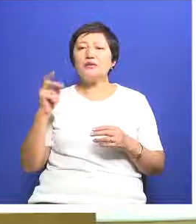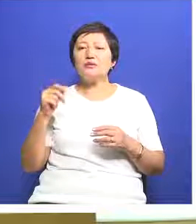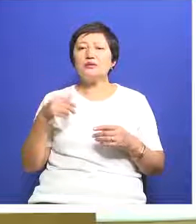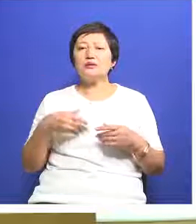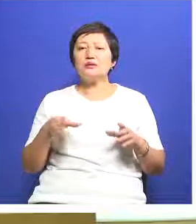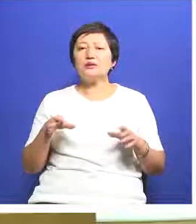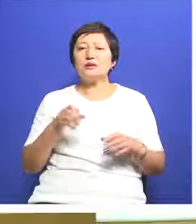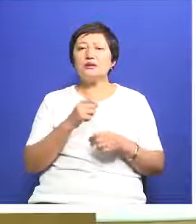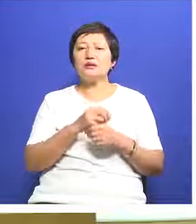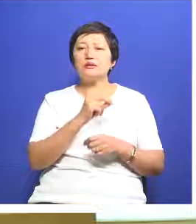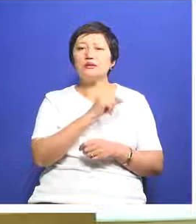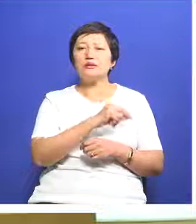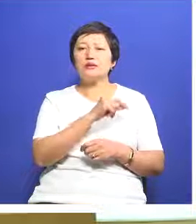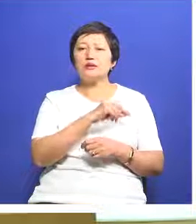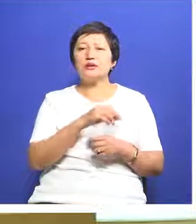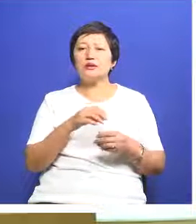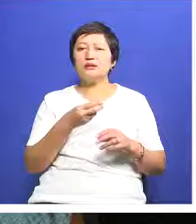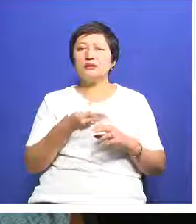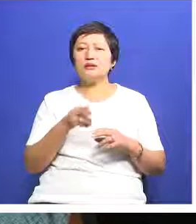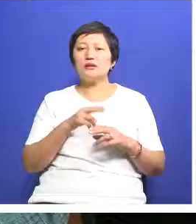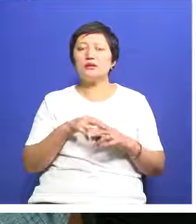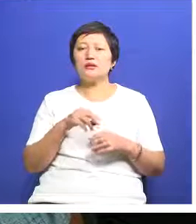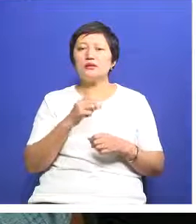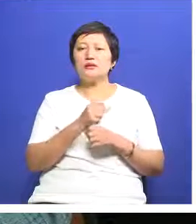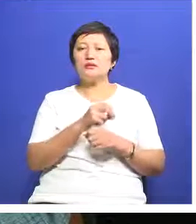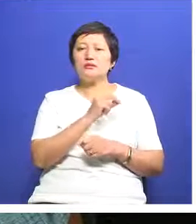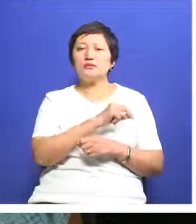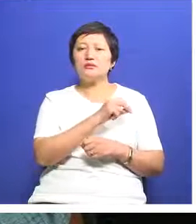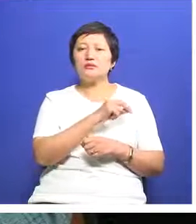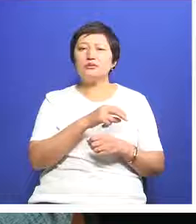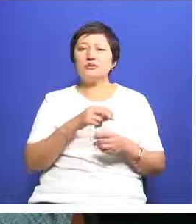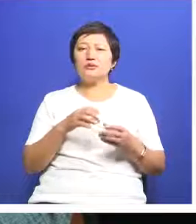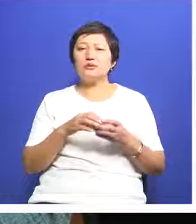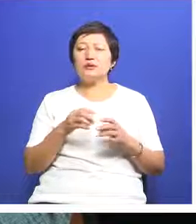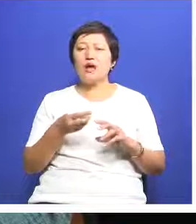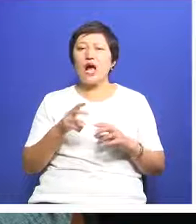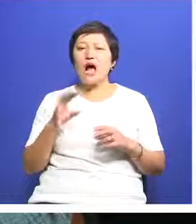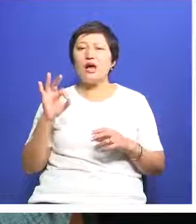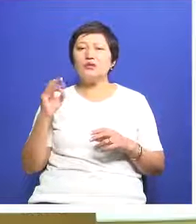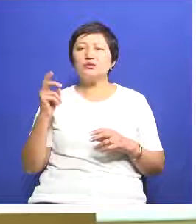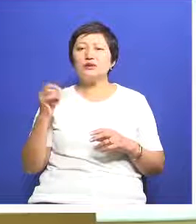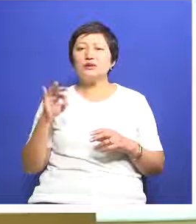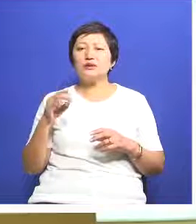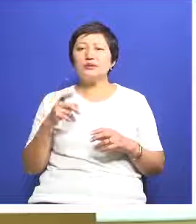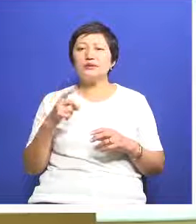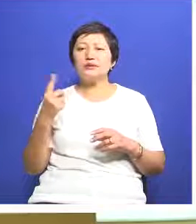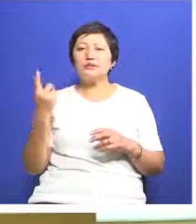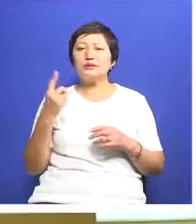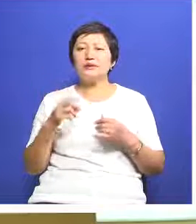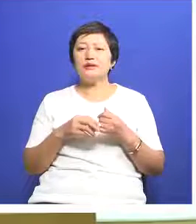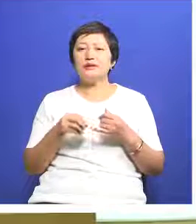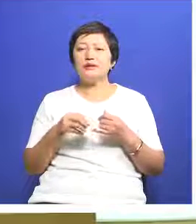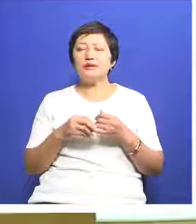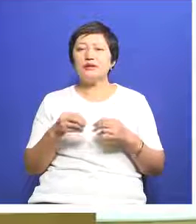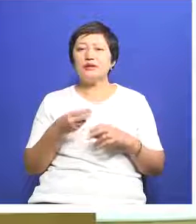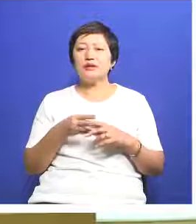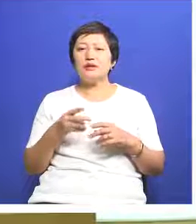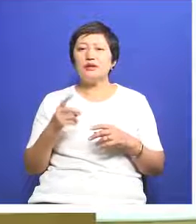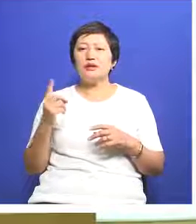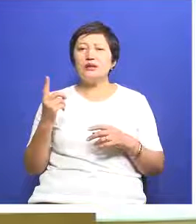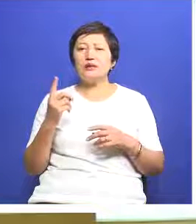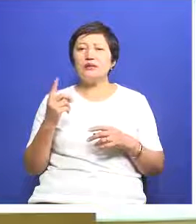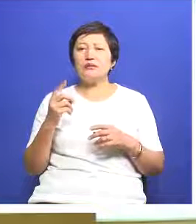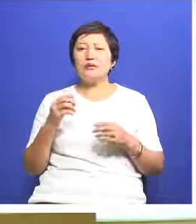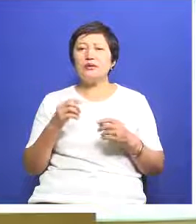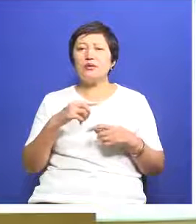шығару жұмыстары қалды. Қазір сонымен жұмыс жасап жатырмыз. Ол жерді аукционға шығарып берсек, бір гектардай жер кемі бір